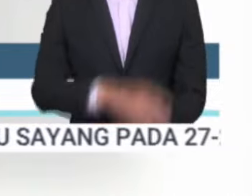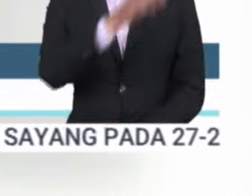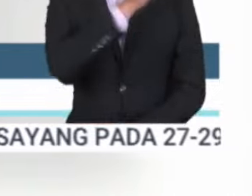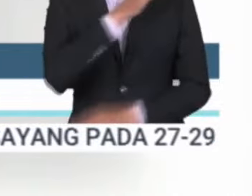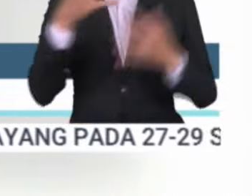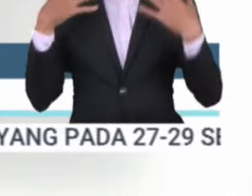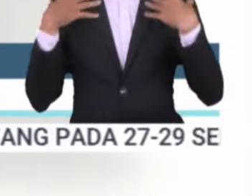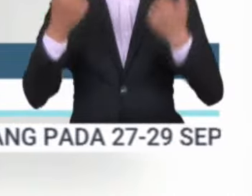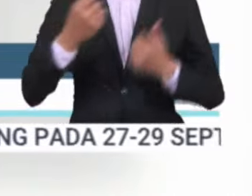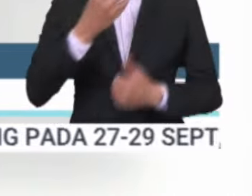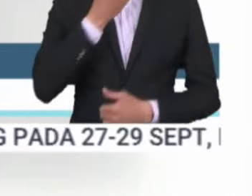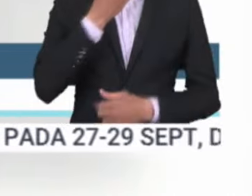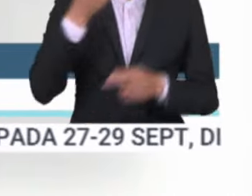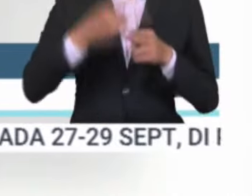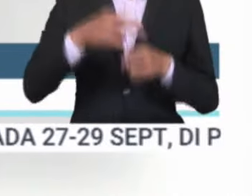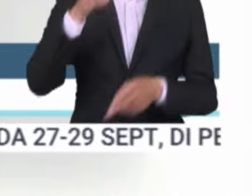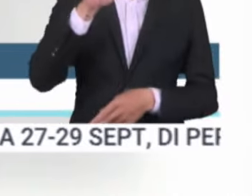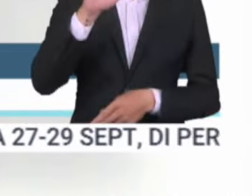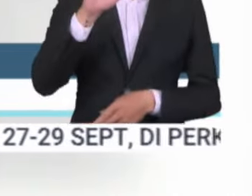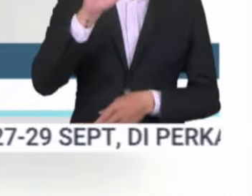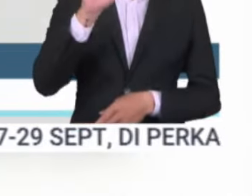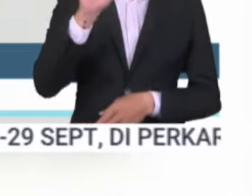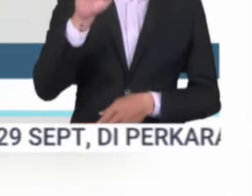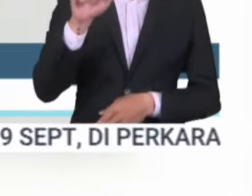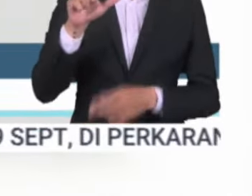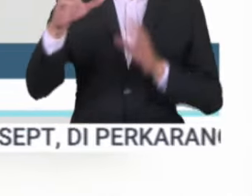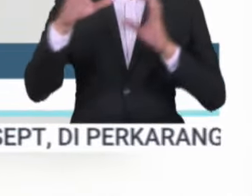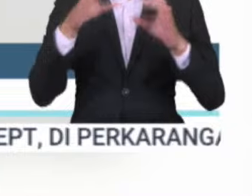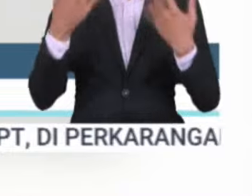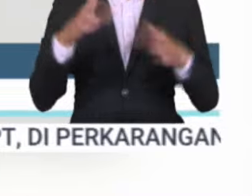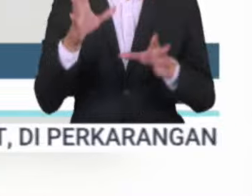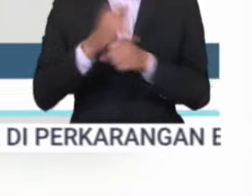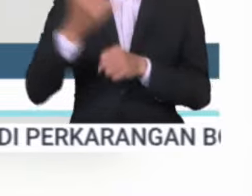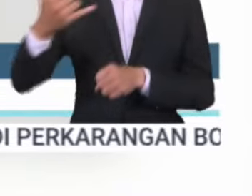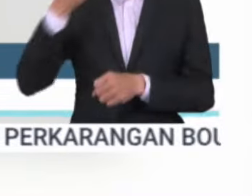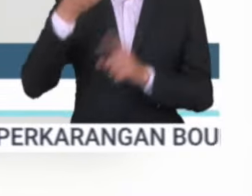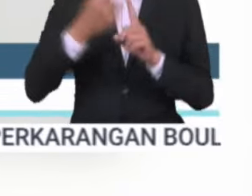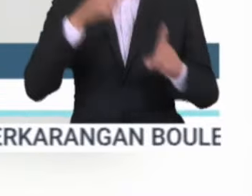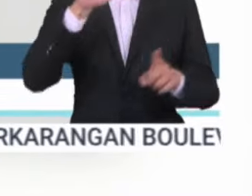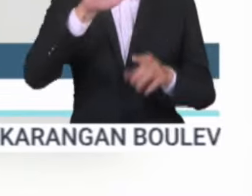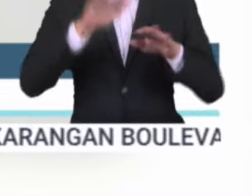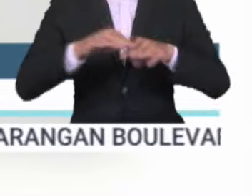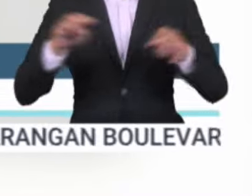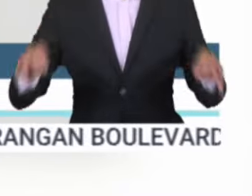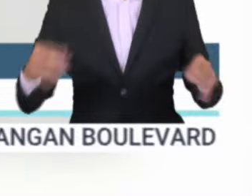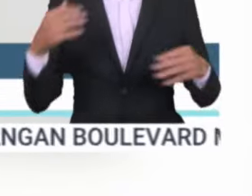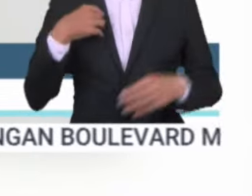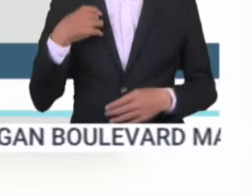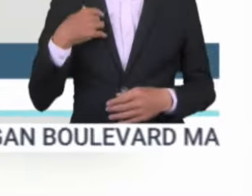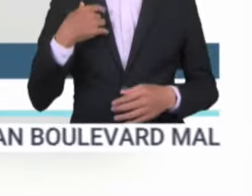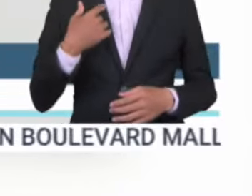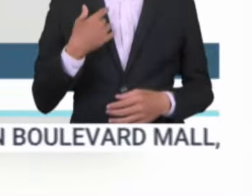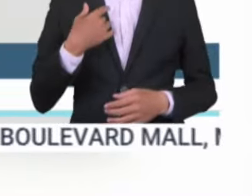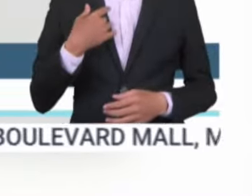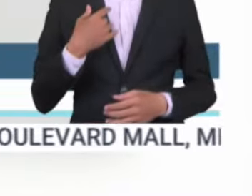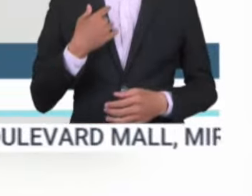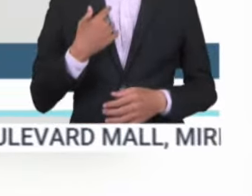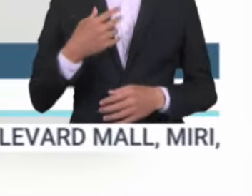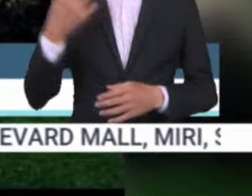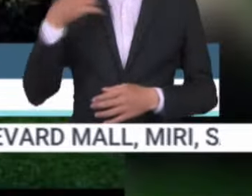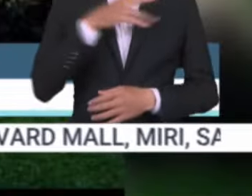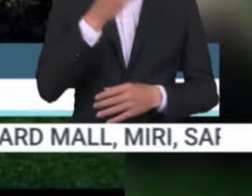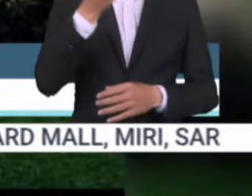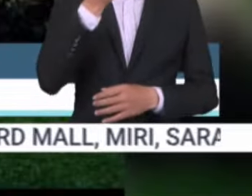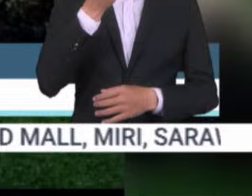Pengarah Kesihatan Perak, Dr. Faizul Izwan Mustafa berkata, selepas menerima laporan 5 pelajar alami gejala keracunan,